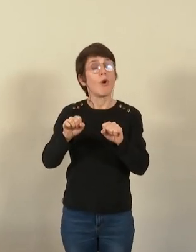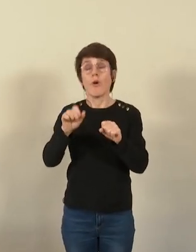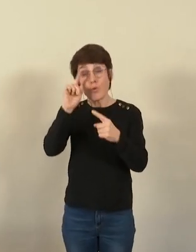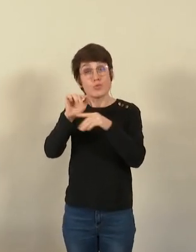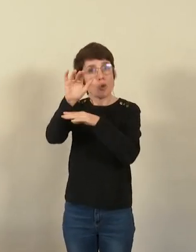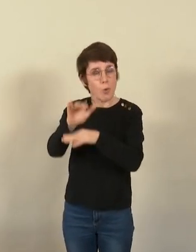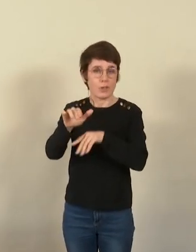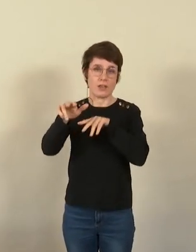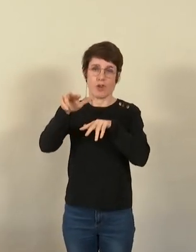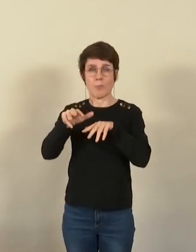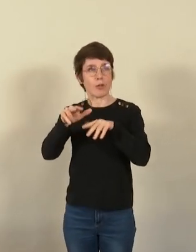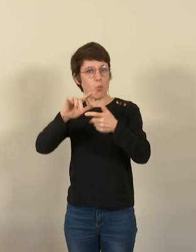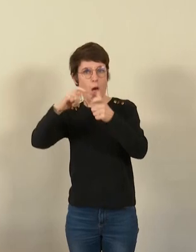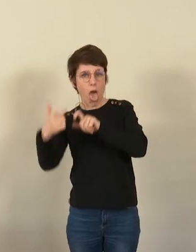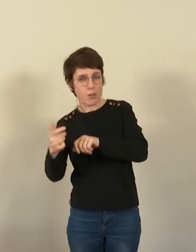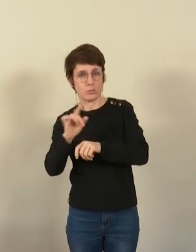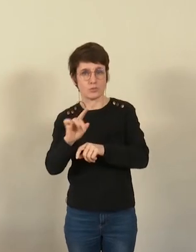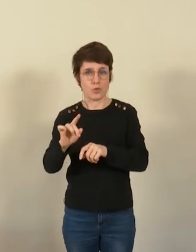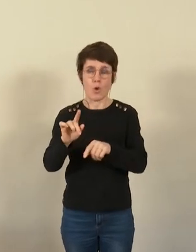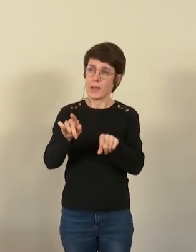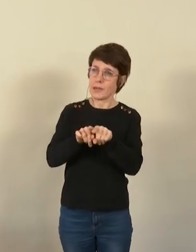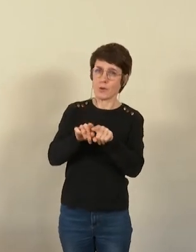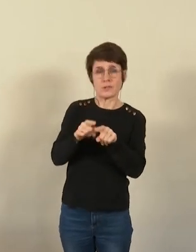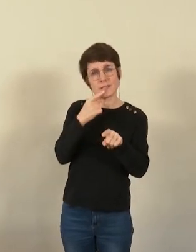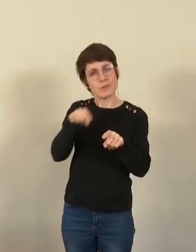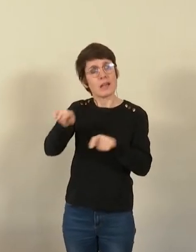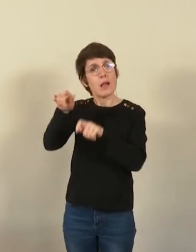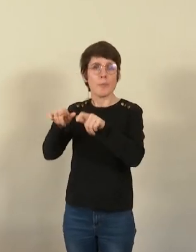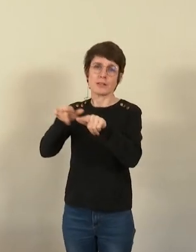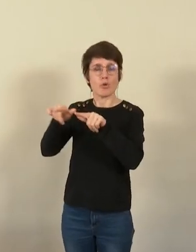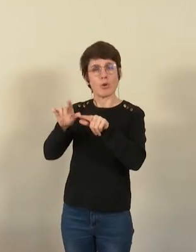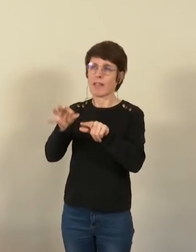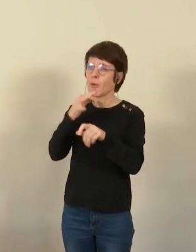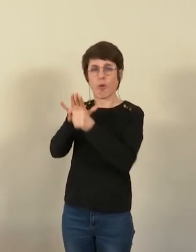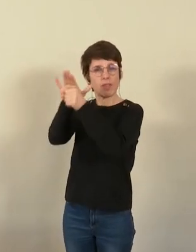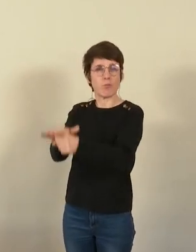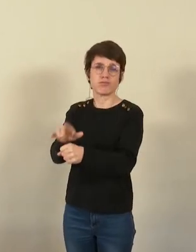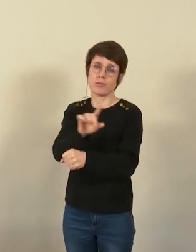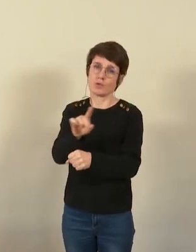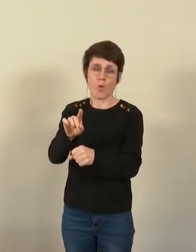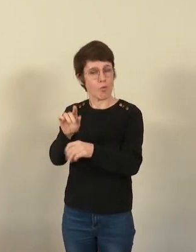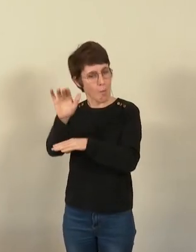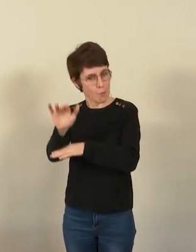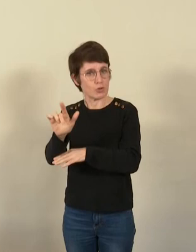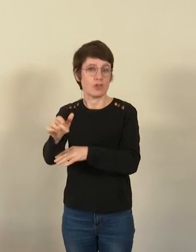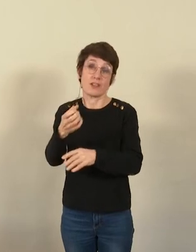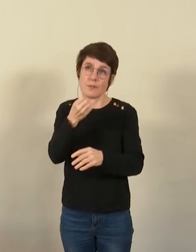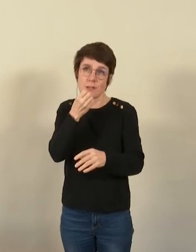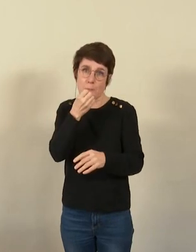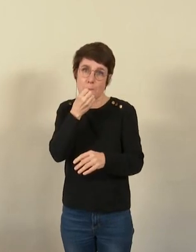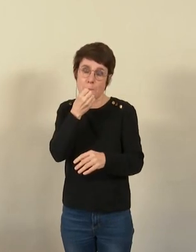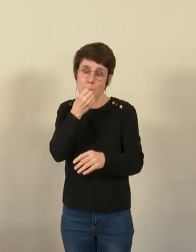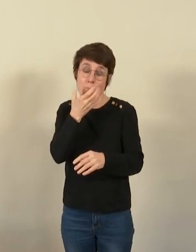logements mais surtout empêcher qu' ne soit porté atteinte à la dignité des personnes et à leur santé une bien belle mission de service public en